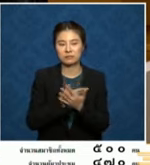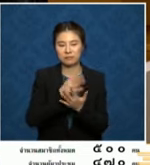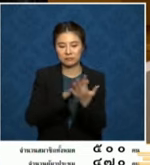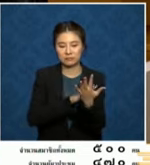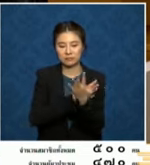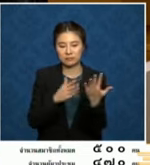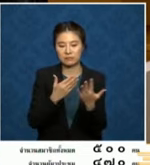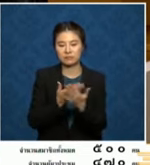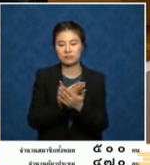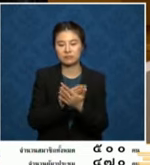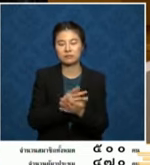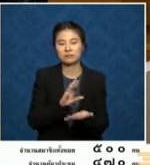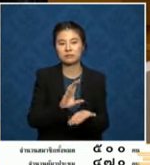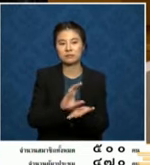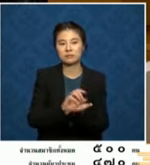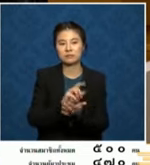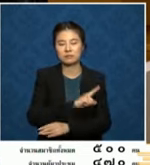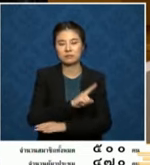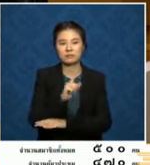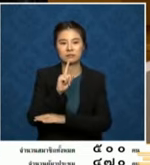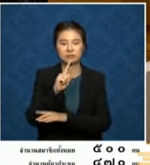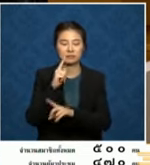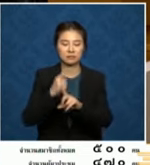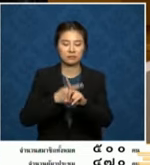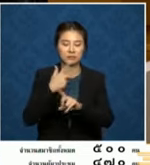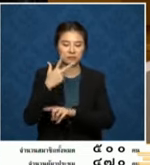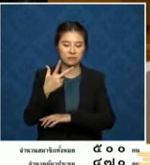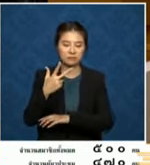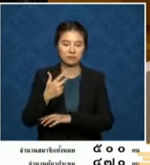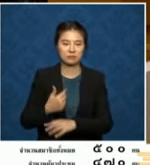หมวดลงทุนเนี่ยประกาศณวันที่1มีนา